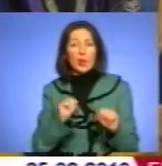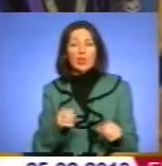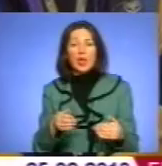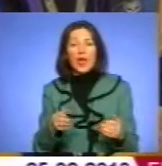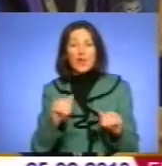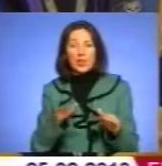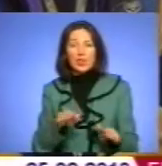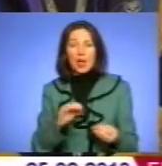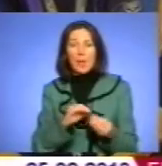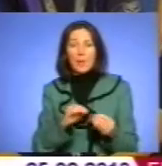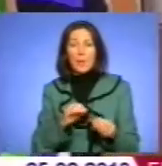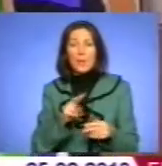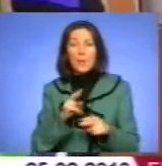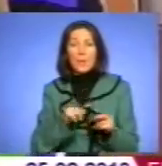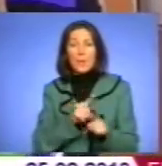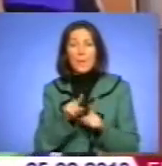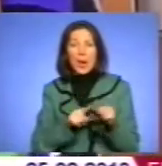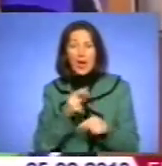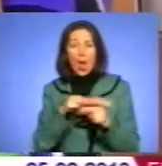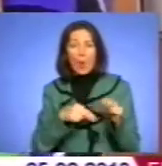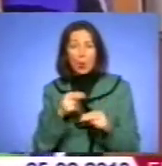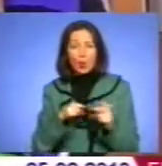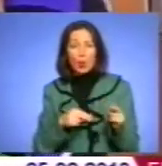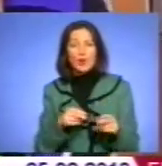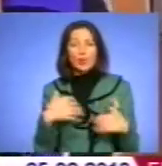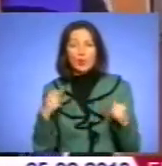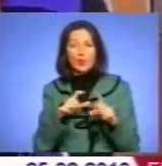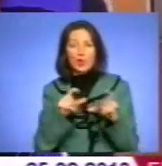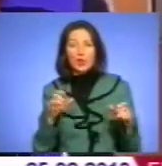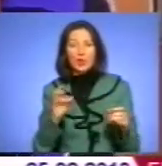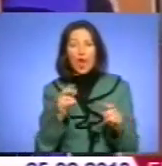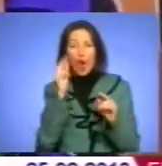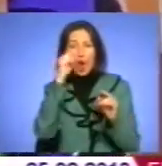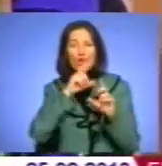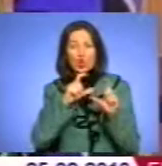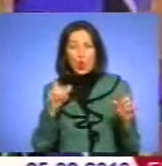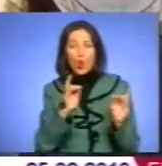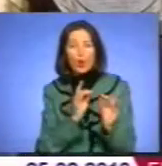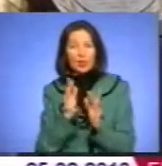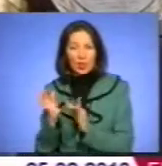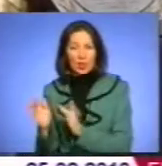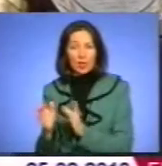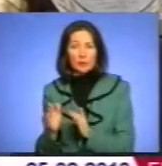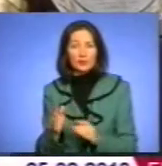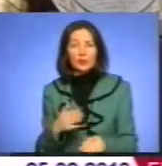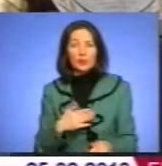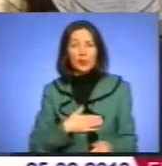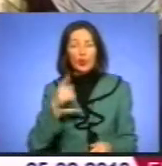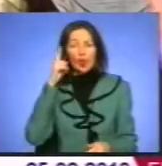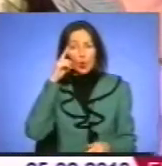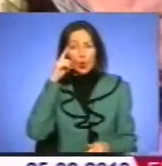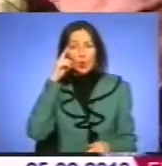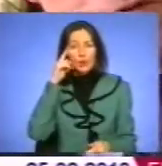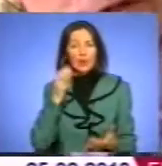школу-інтернат. Можливо, тоді і юних спортсменів побільшає, адже Тернопільщина багата на спортивні таланти. На мою думку, скільки